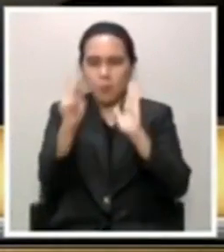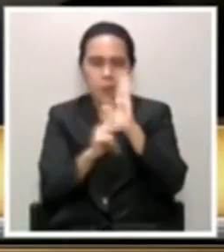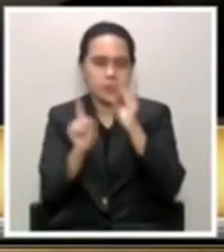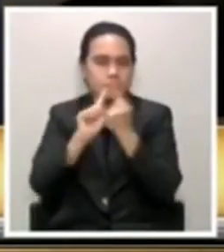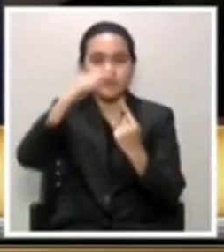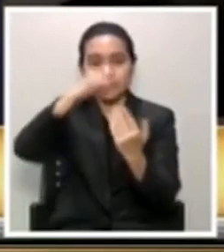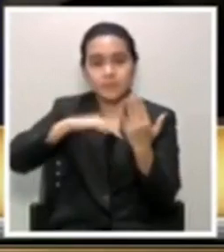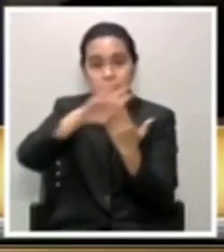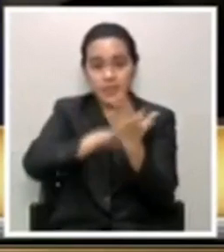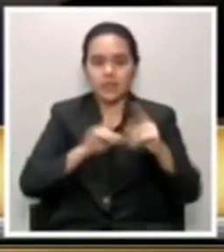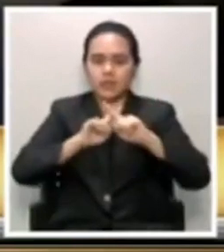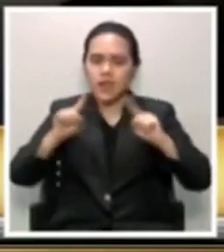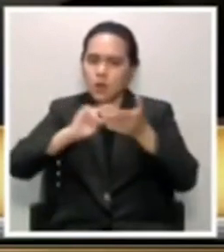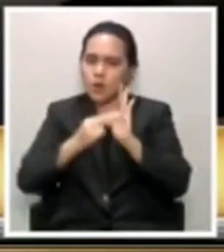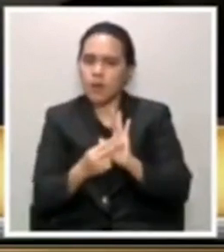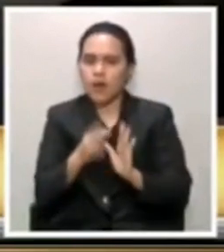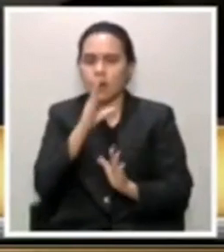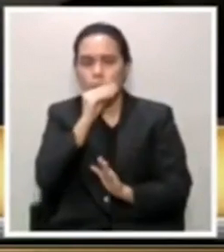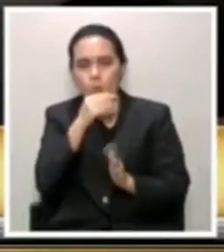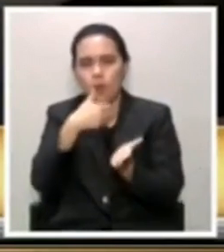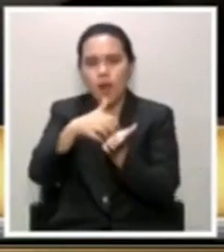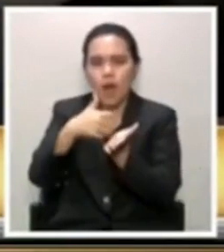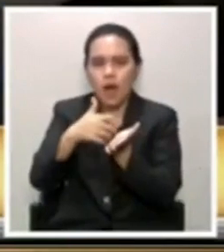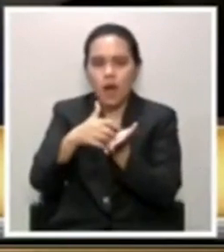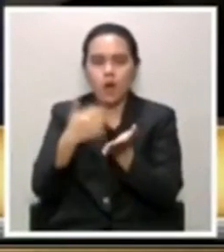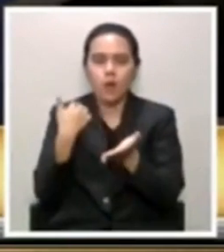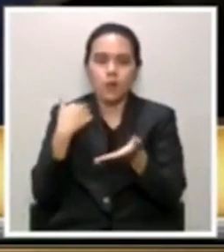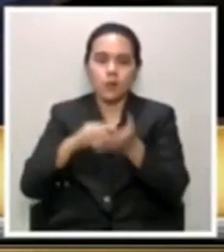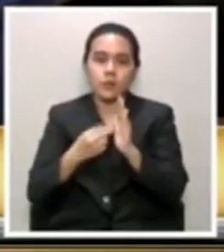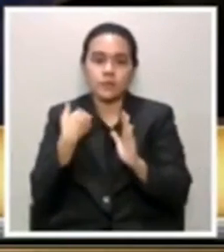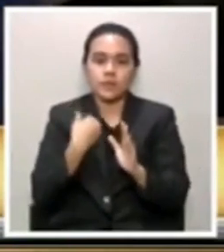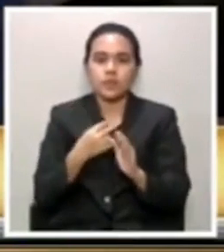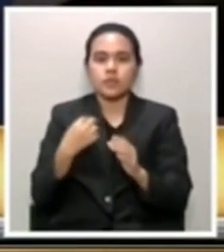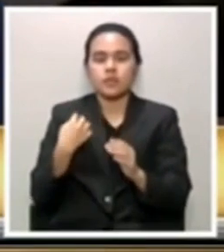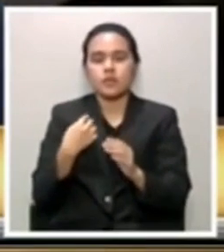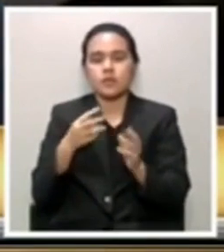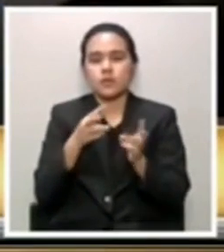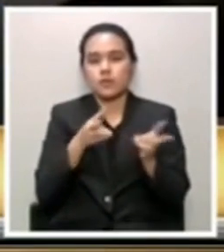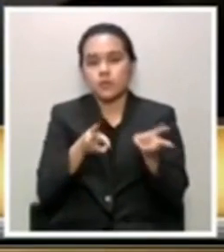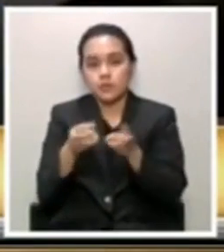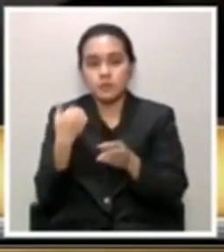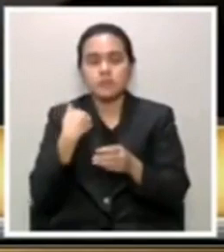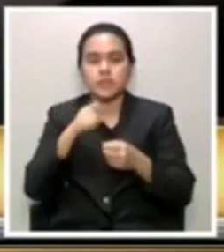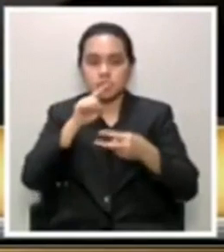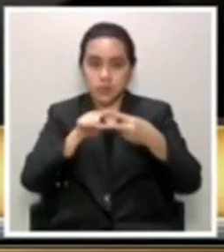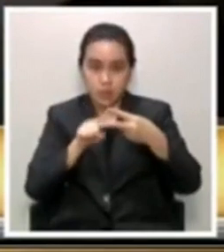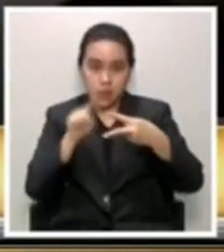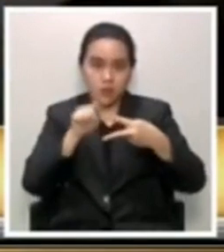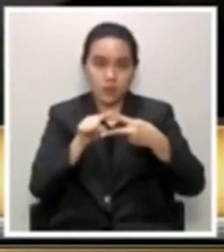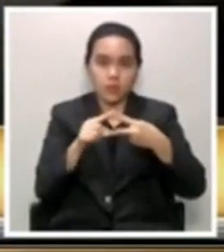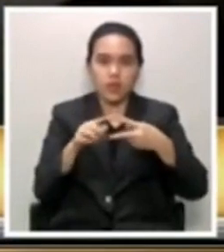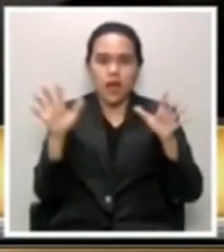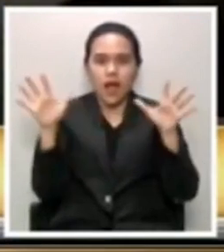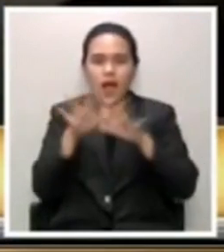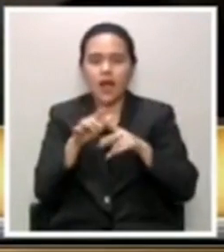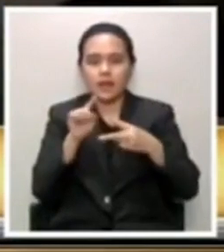ะให้นิยามหรือให้ความหมายของรัฐธรรมนูญเนี่ยมันมีการให้ความหมายได้2แบบครับนั่นก็คือ1ความหมายทางรูปแบบและ2คือ